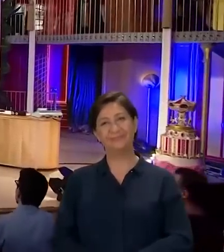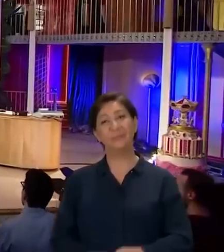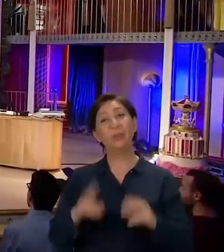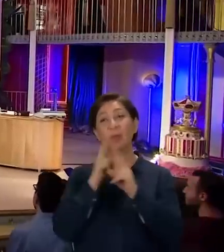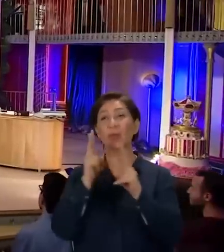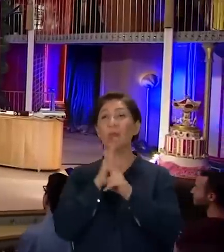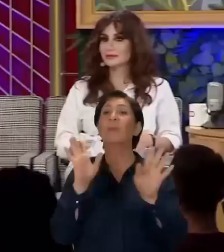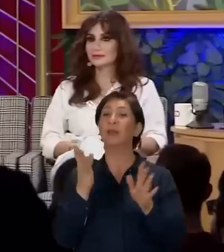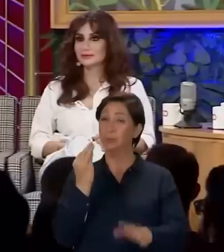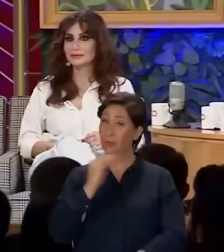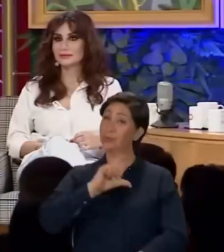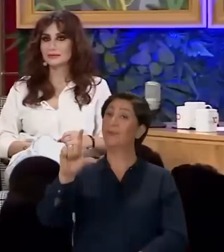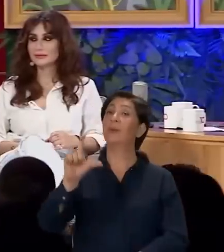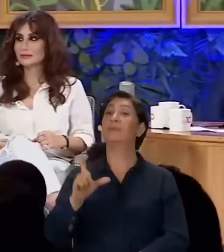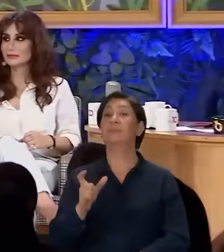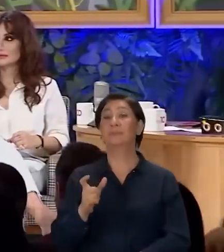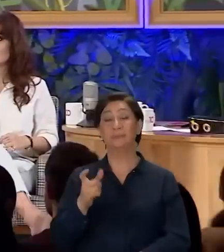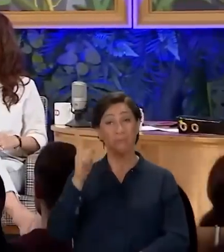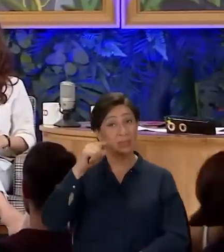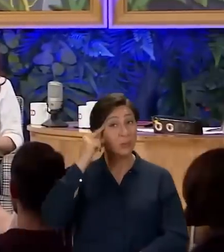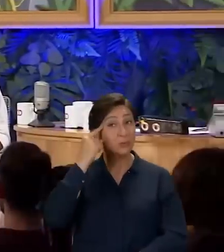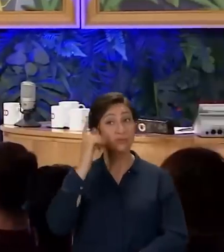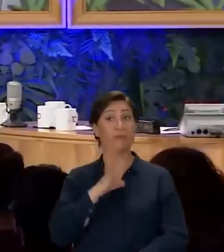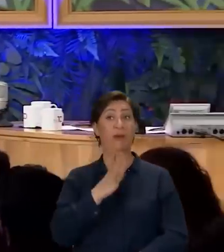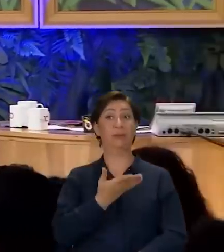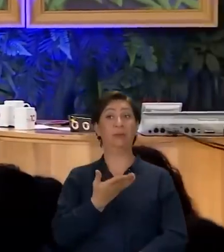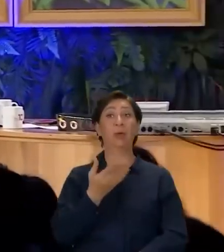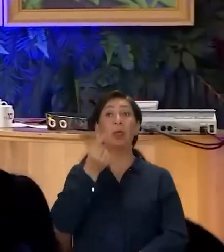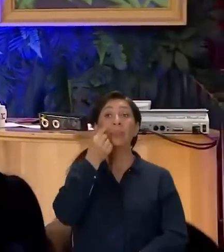Gülmeyin ya, sağlam abi. Sağlam, başka bir değerlendirme var yani.